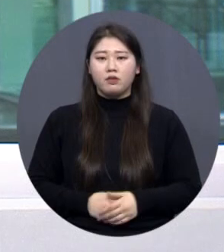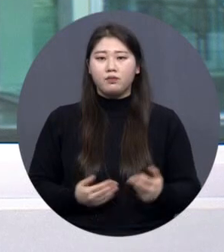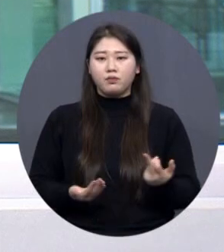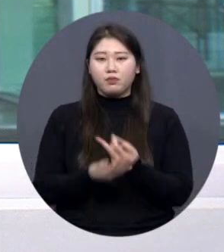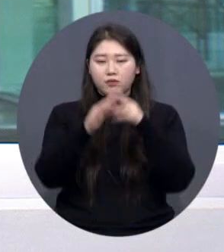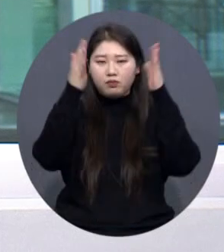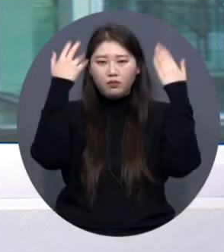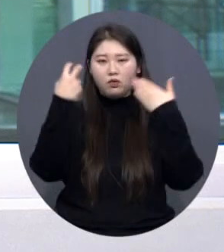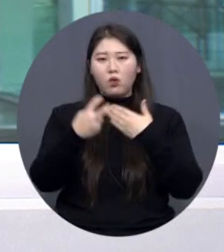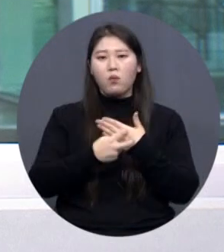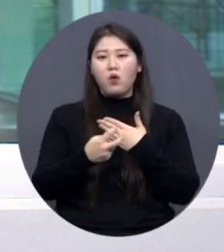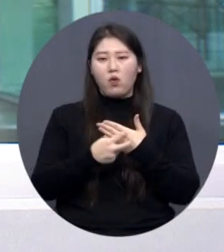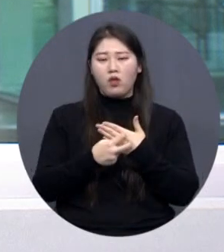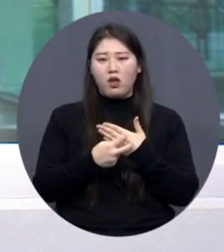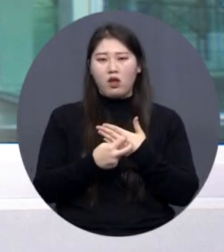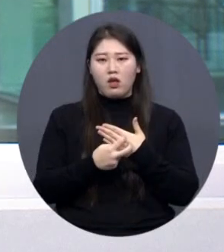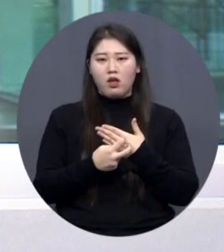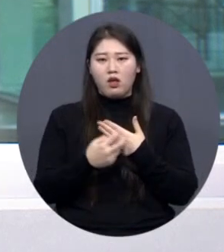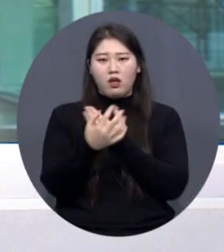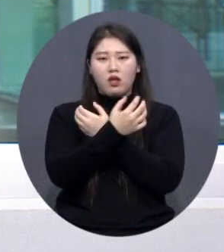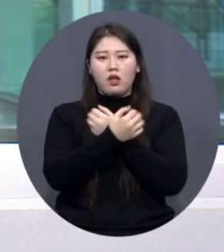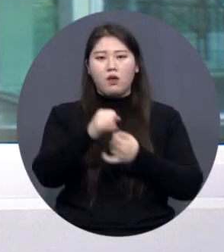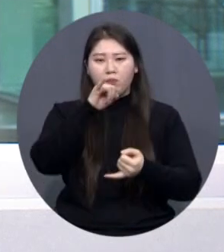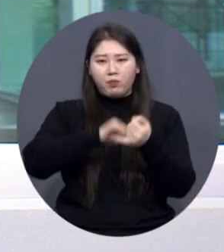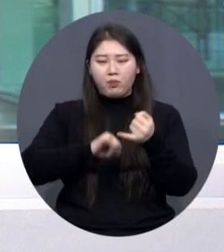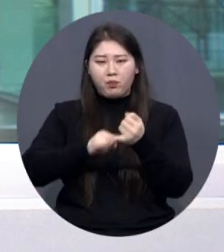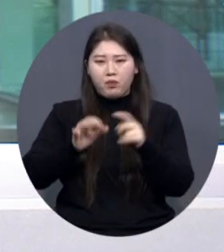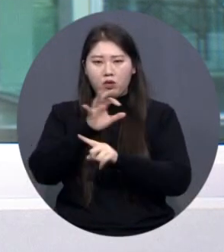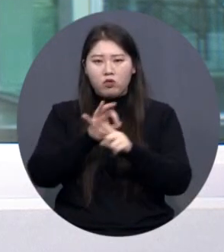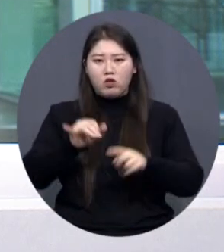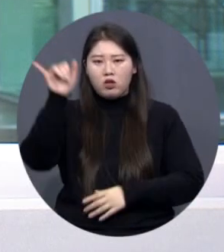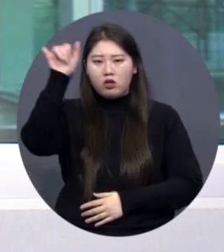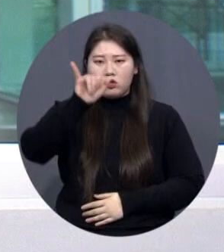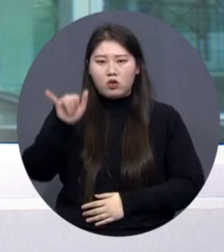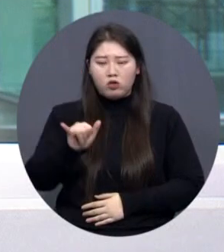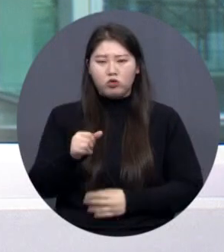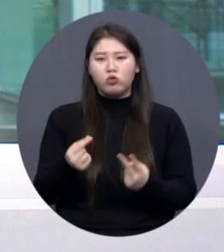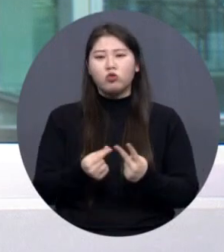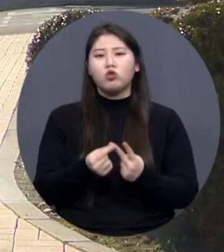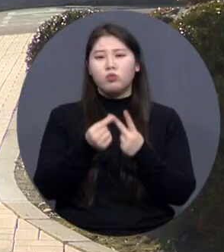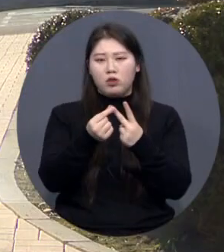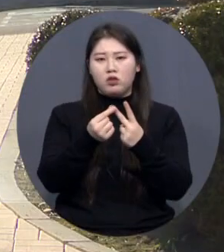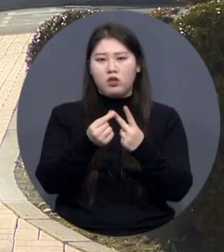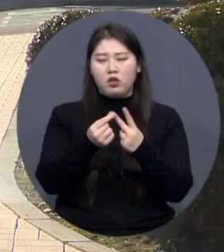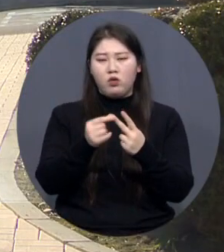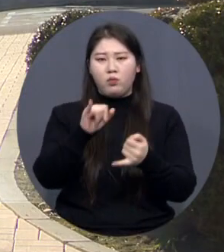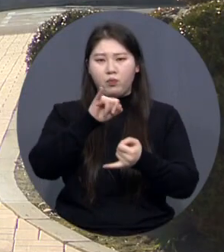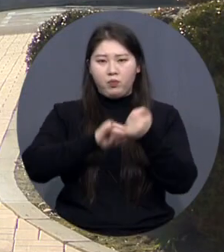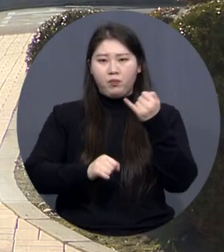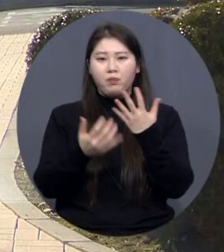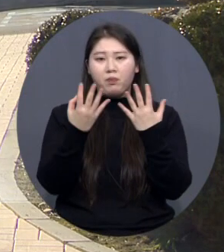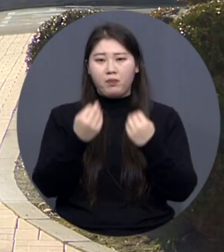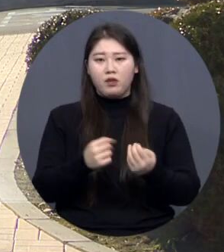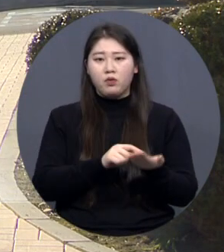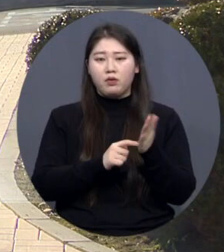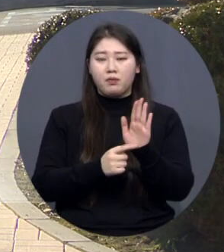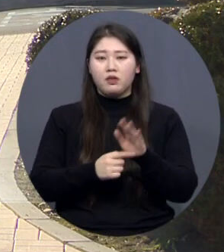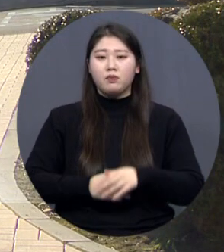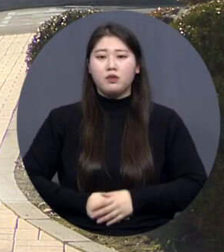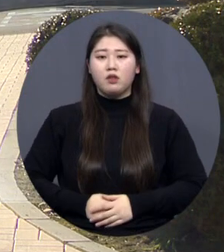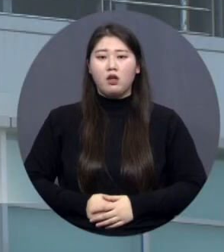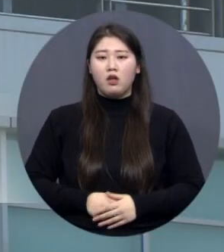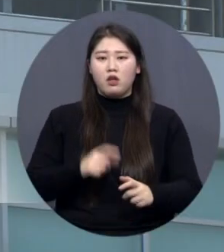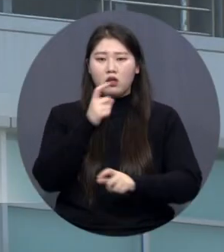제주대학교 병원의 진료 예약 부도율이 전국 국립대 병원 가운데 두 번째로 높은 것으로 나타났습니다